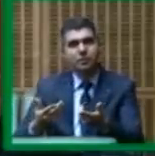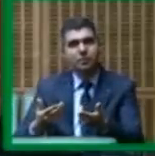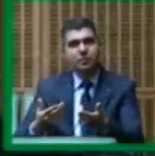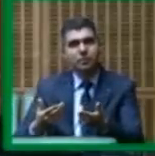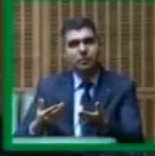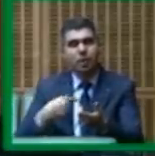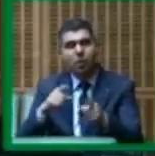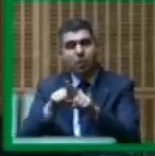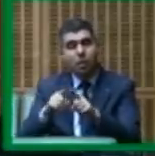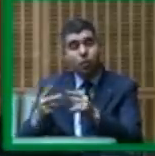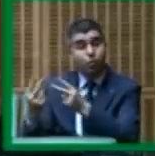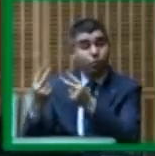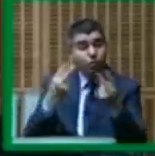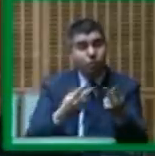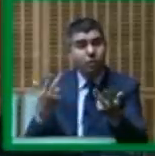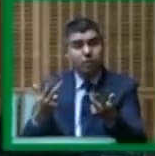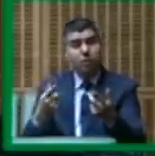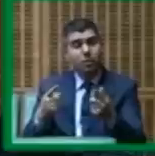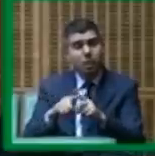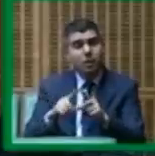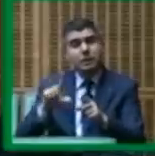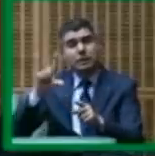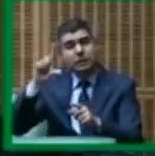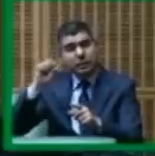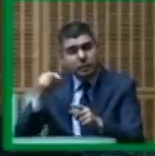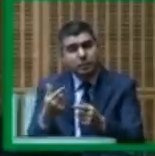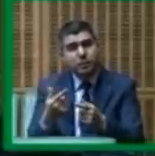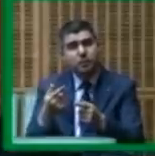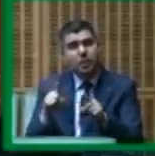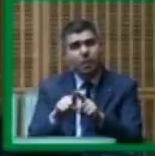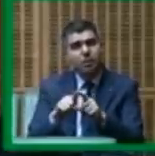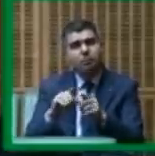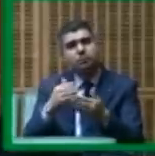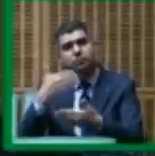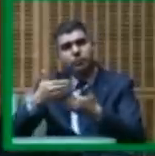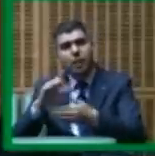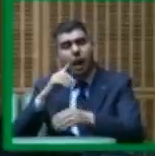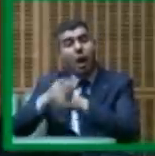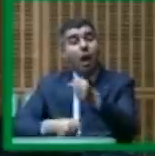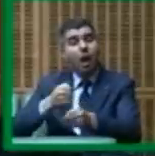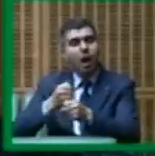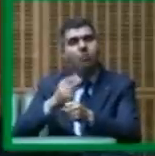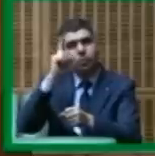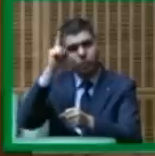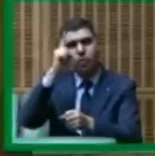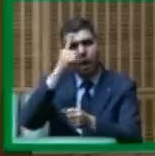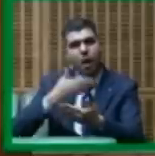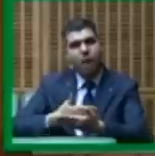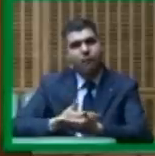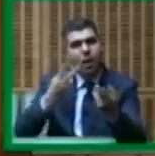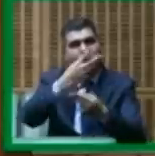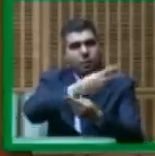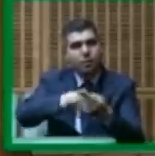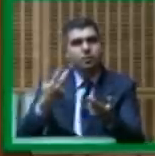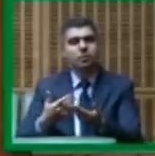وما غيجيوش. كتقولوا لي نقصت واحد شوية، نقصت واحد شوية، يمكن هذا العام غنتداركوها إن شاء الله الرحمن الرحيم، ولكن الحمد